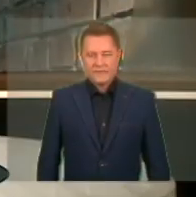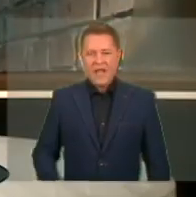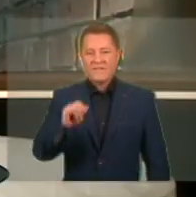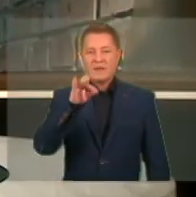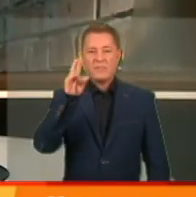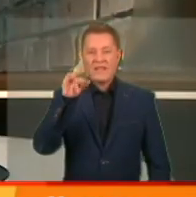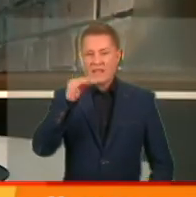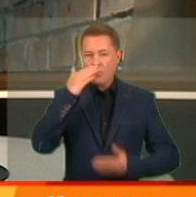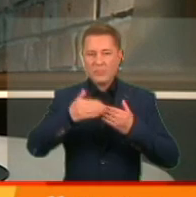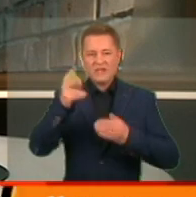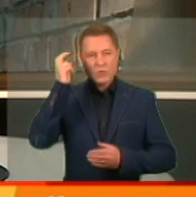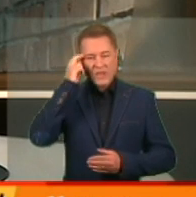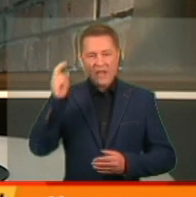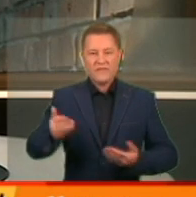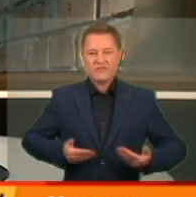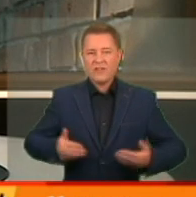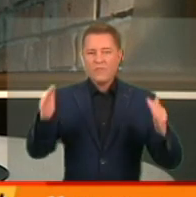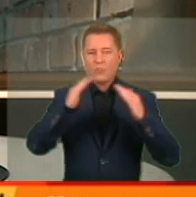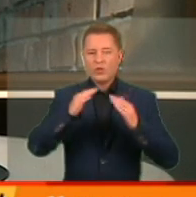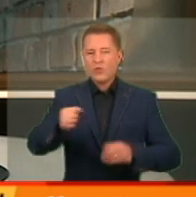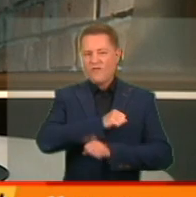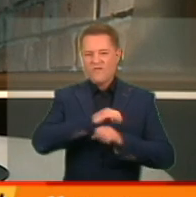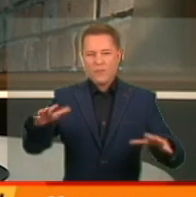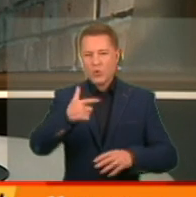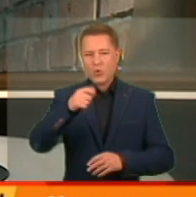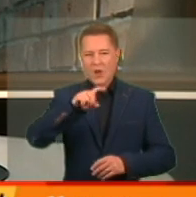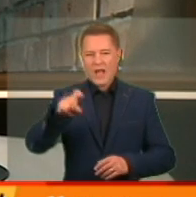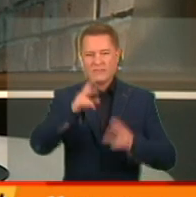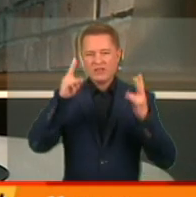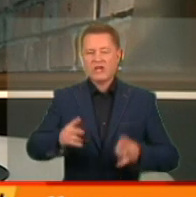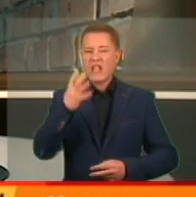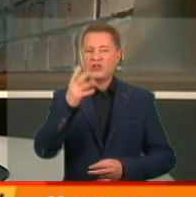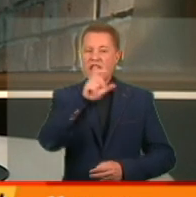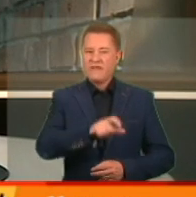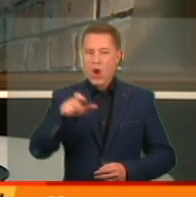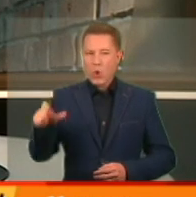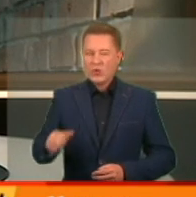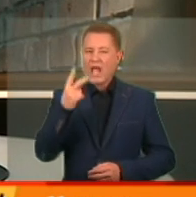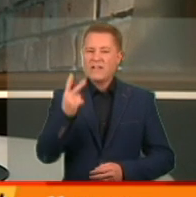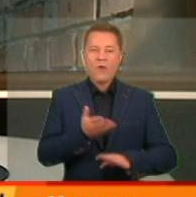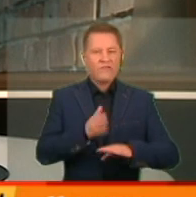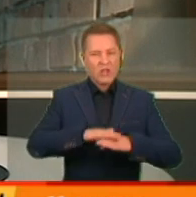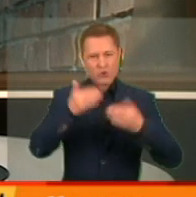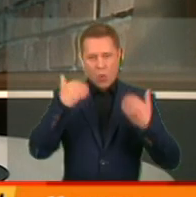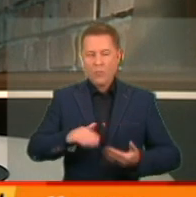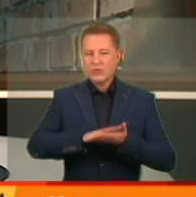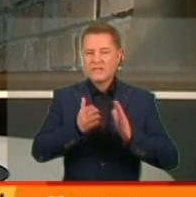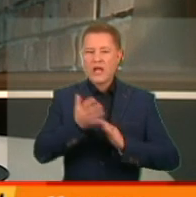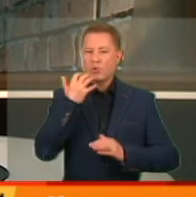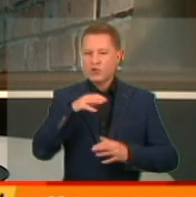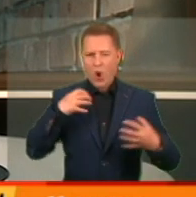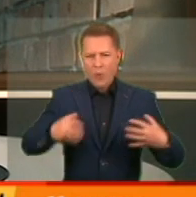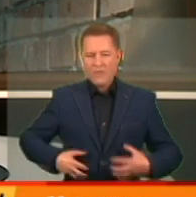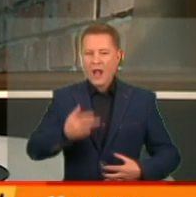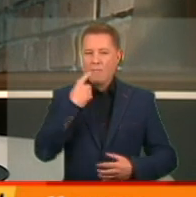В Ірпені, що поблизу Києва, в житловому будинку вибухнув газ. Постраждало четверо людей. Двоє в тяжкому стані з опіками в